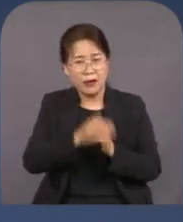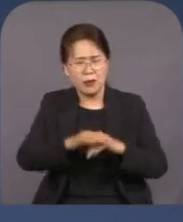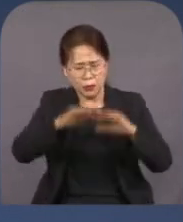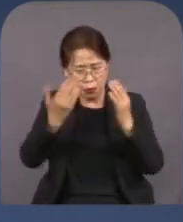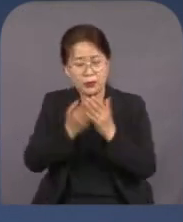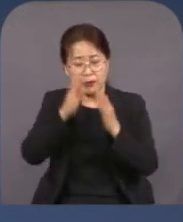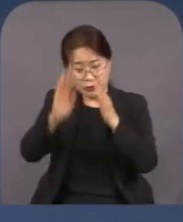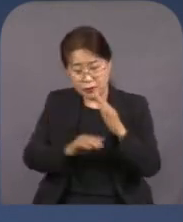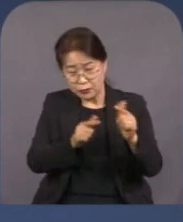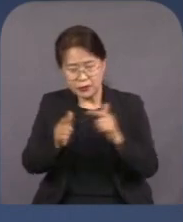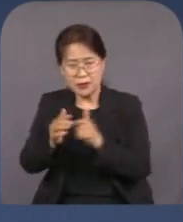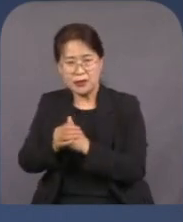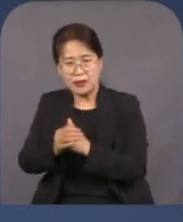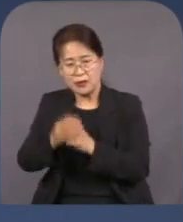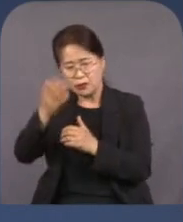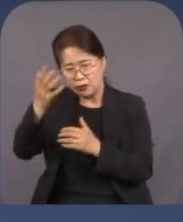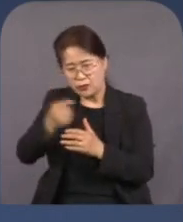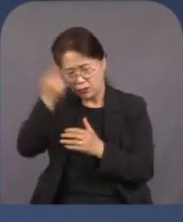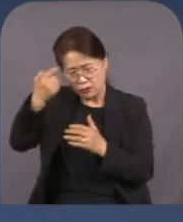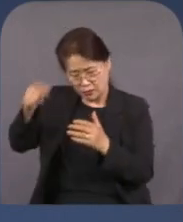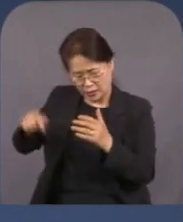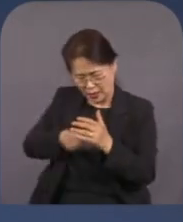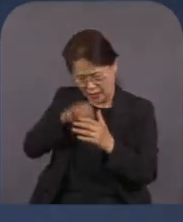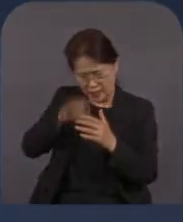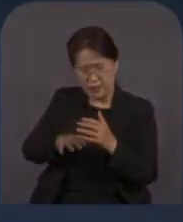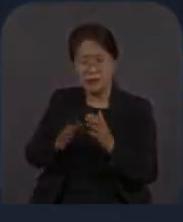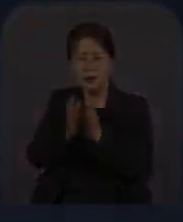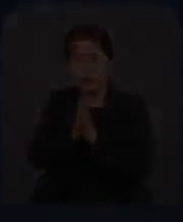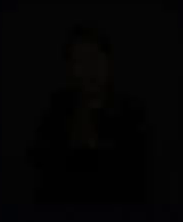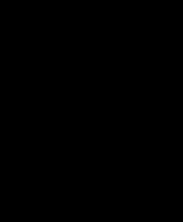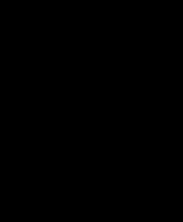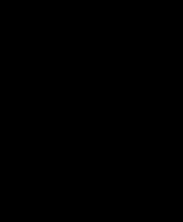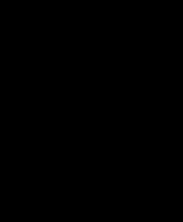여러분 영적인 전쟁에서 승리할 수 있기를 바랍니다